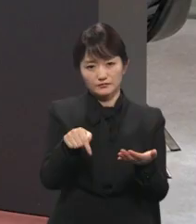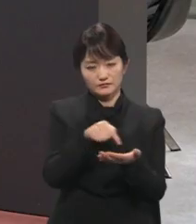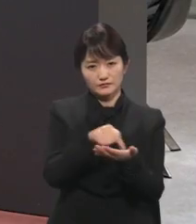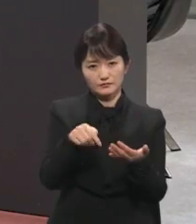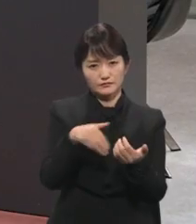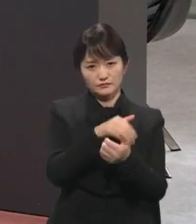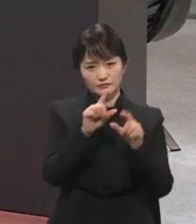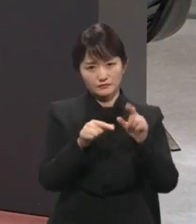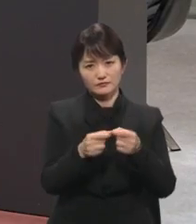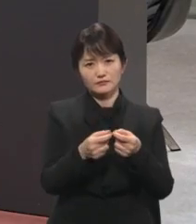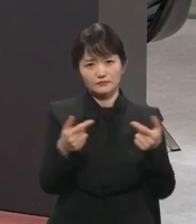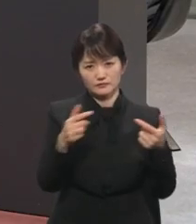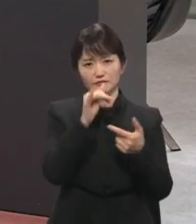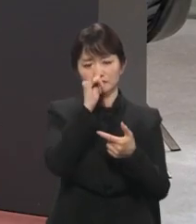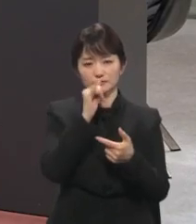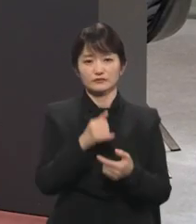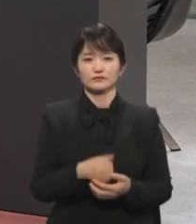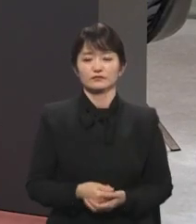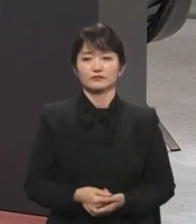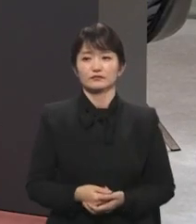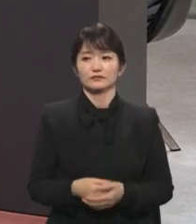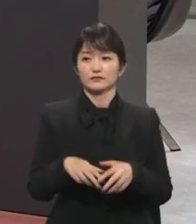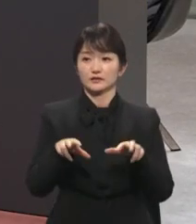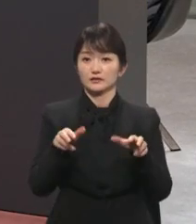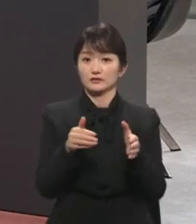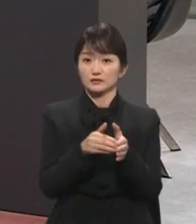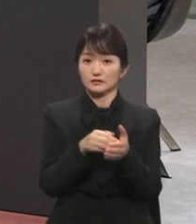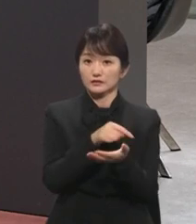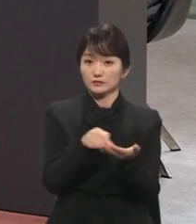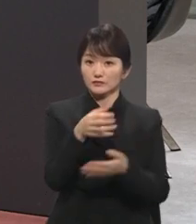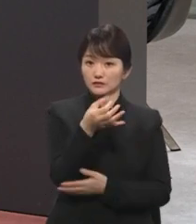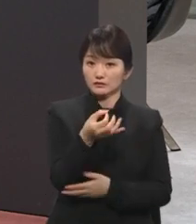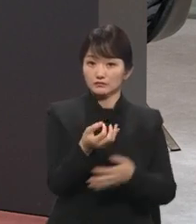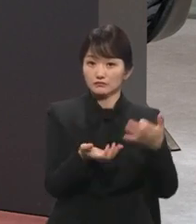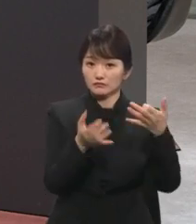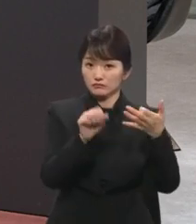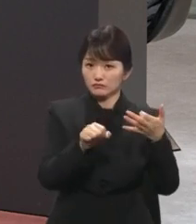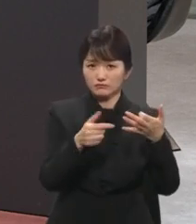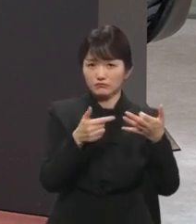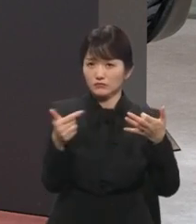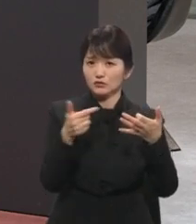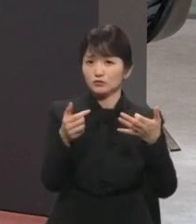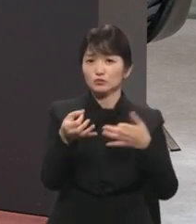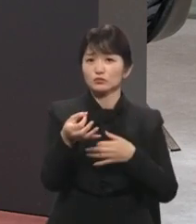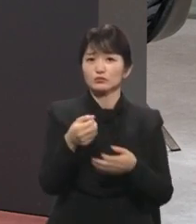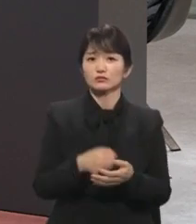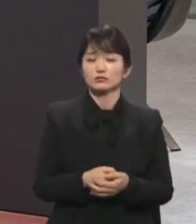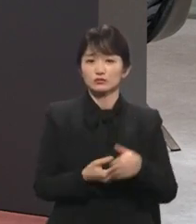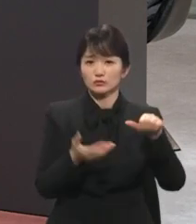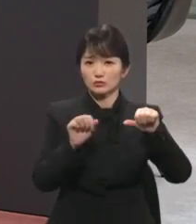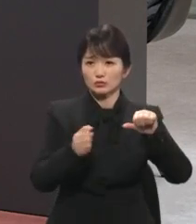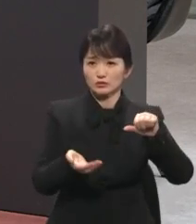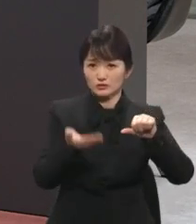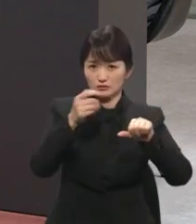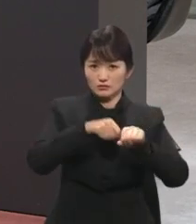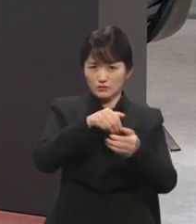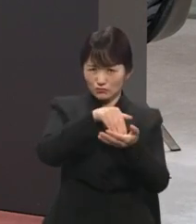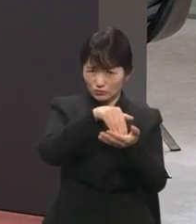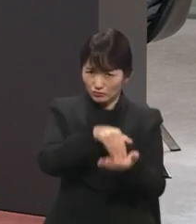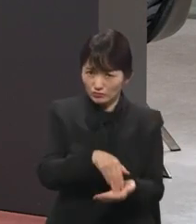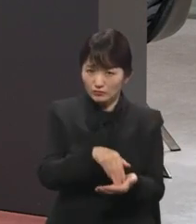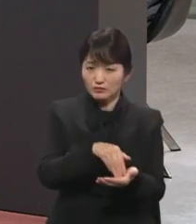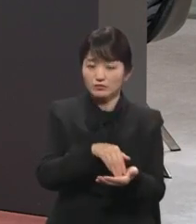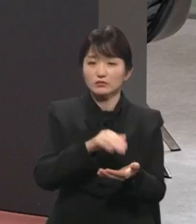전망을 일단 하고 있는 상황인데 근데 현재까지 나온 피해 금액 19억 굉장히 큰 금액이에요 5억 넘어가면 이제 가중 처벌이라고